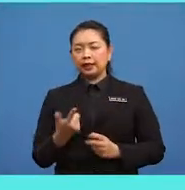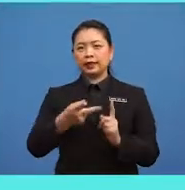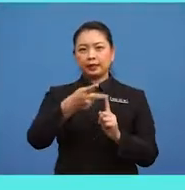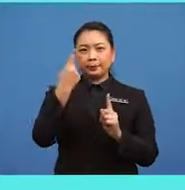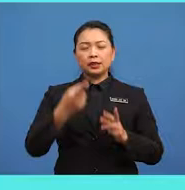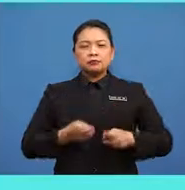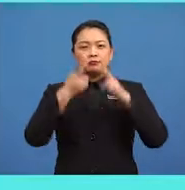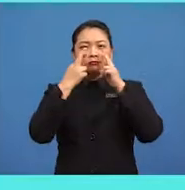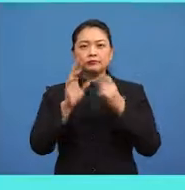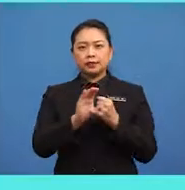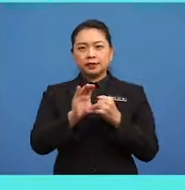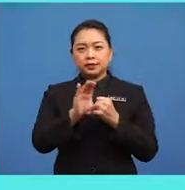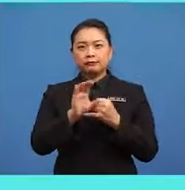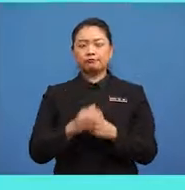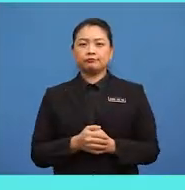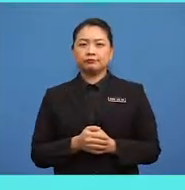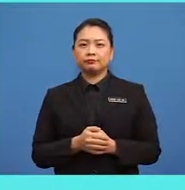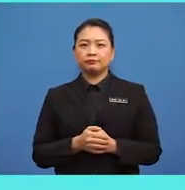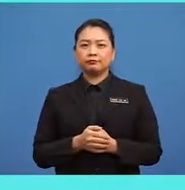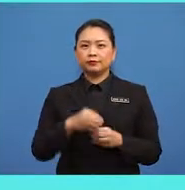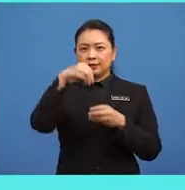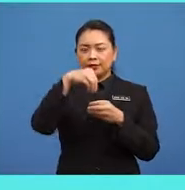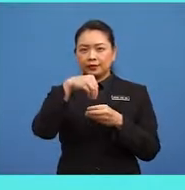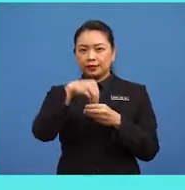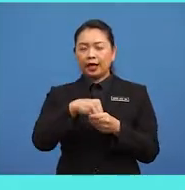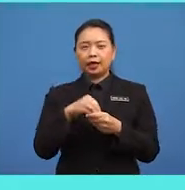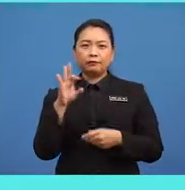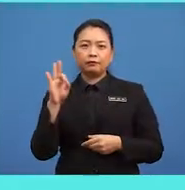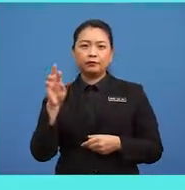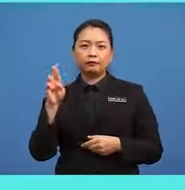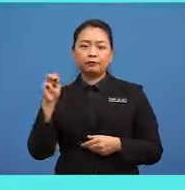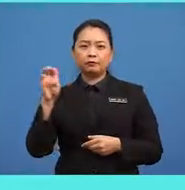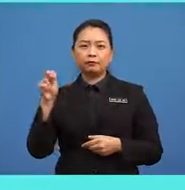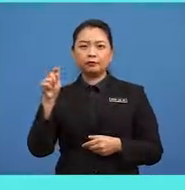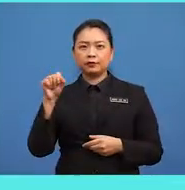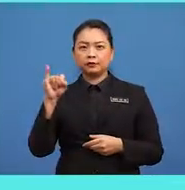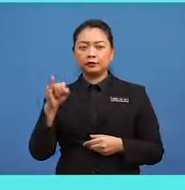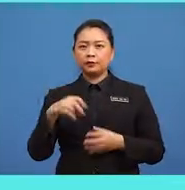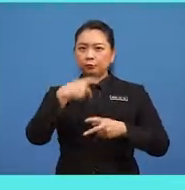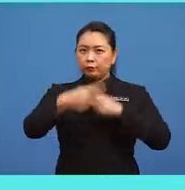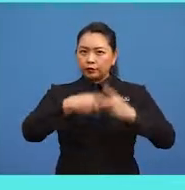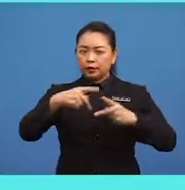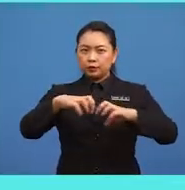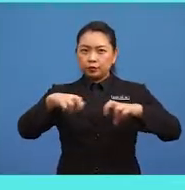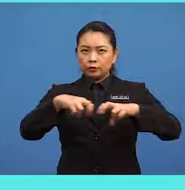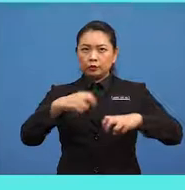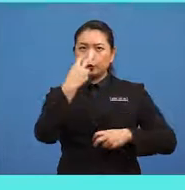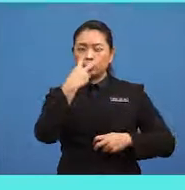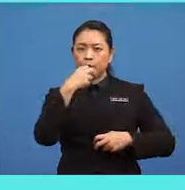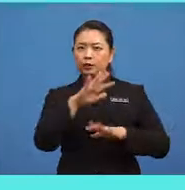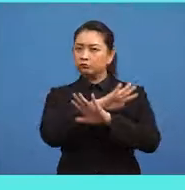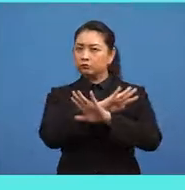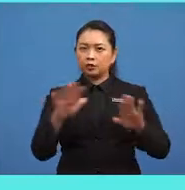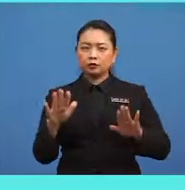daripada respirasi sel. Dalam fermentasi, proses penguraian glukosa tidak